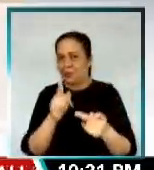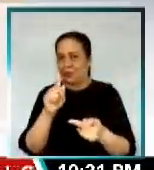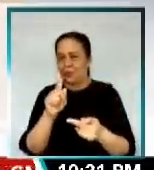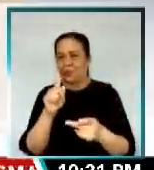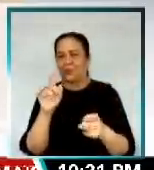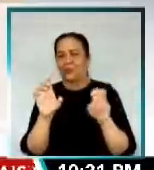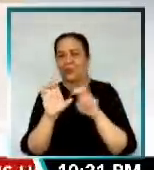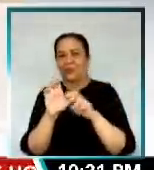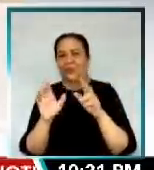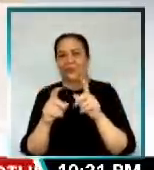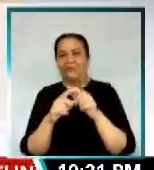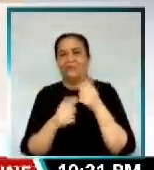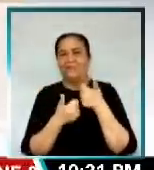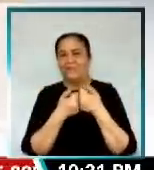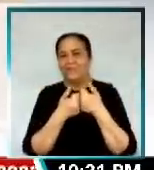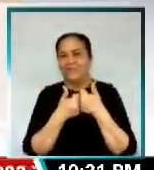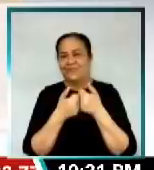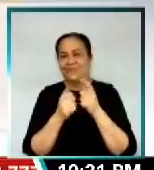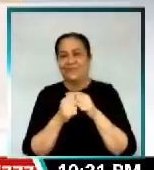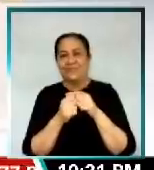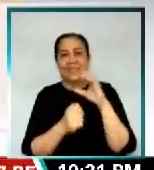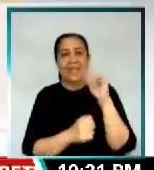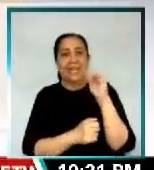kanyang girlfriend na cabin crew.